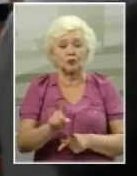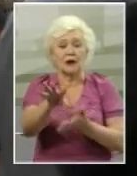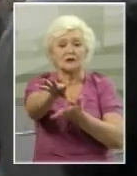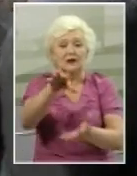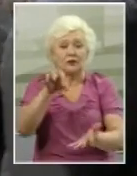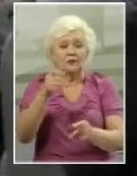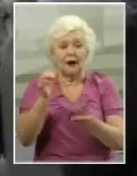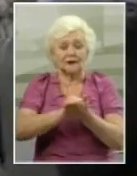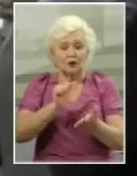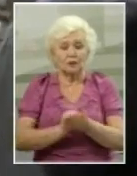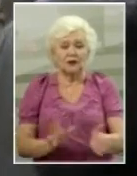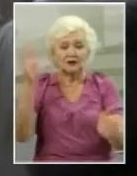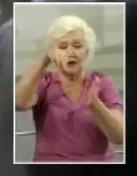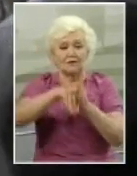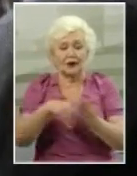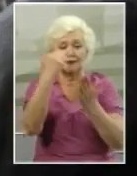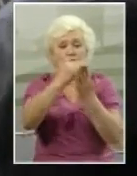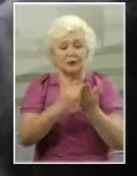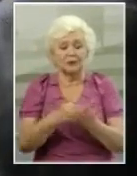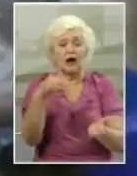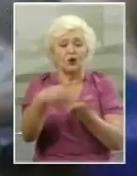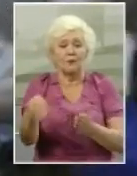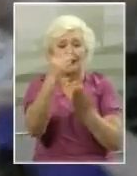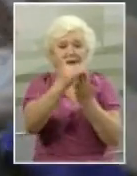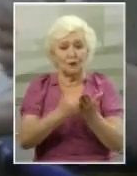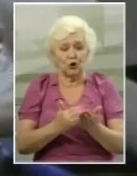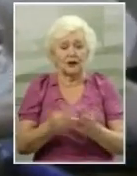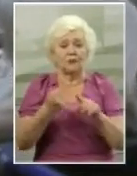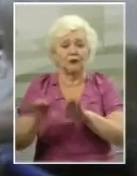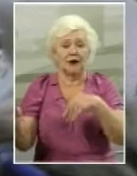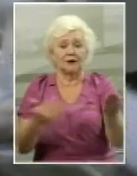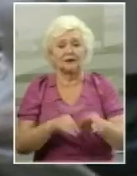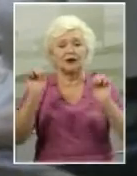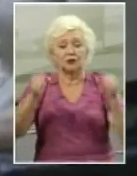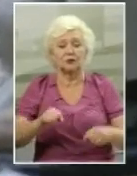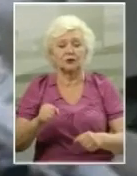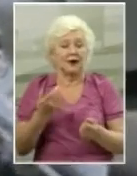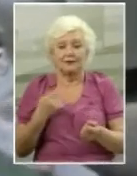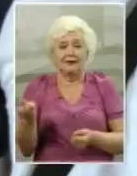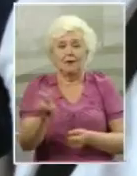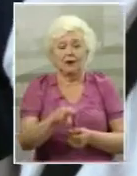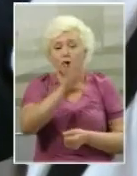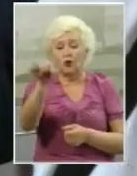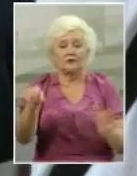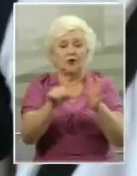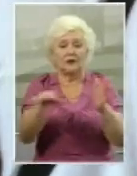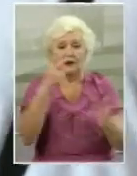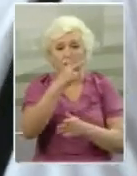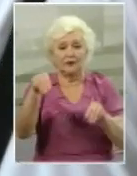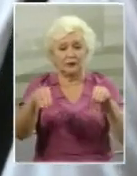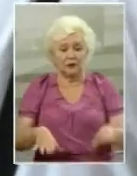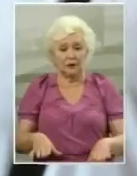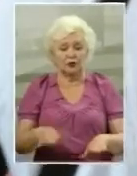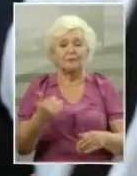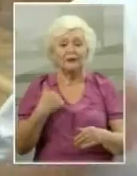ці документи, вести програму і придбали програму, яка дасть можливість людям взагалі ну не приходити сюди, а все в електронному вигляді вирішувати.